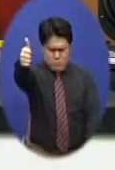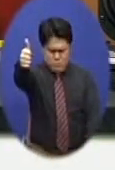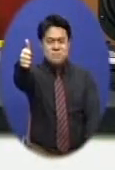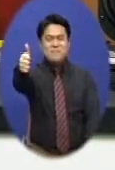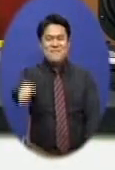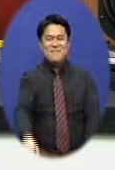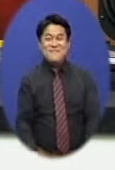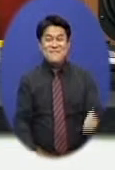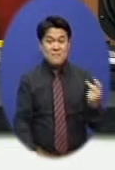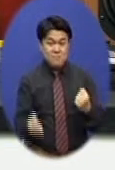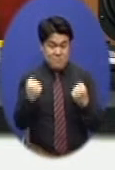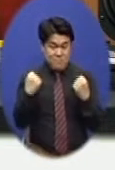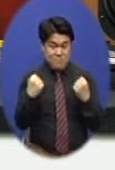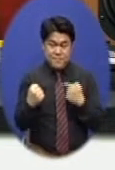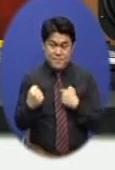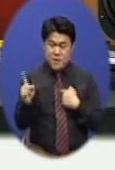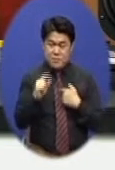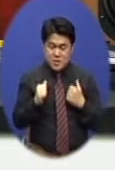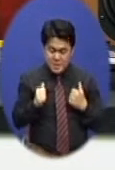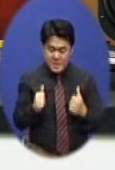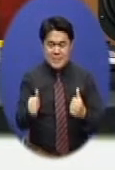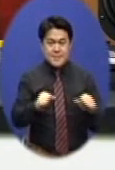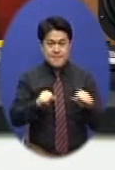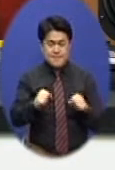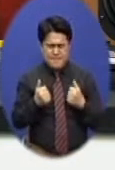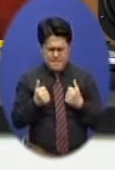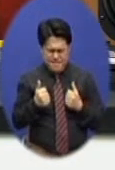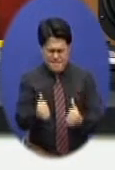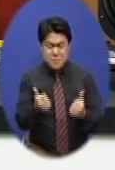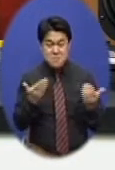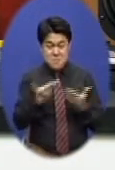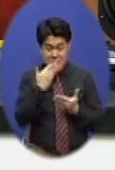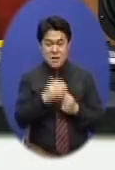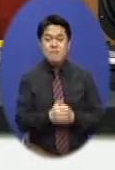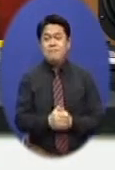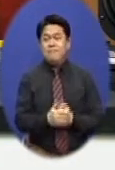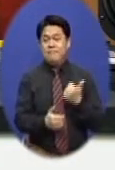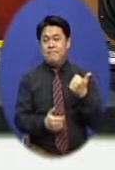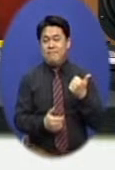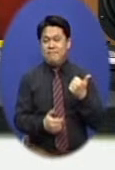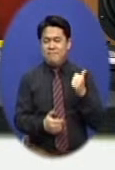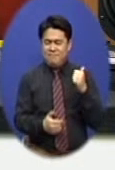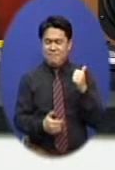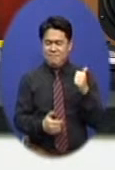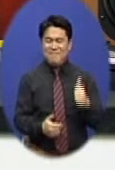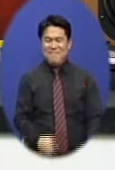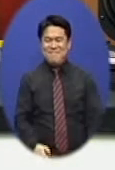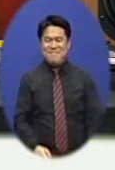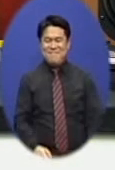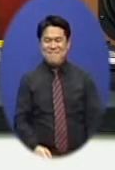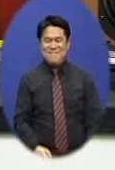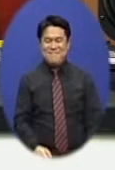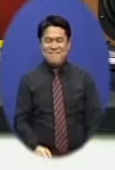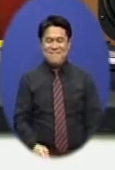그러니까요. 예, 예, 그리고 건강이 좋다 보니까 열심히 일한다는 거 두 가지. 야. 네. 예, 그게 네. 제일 투자 같습니다.